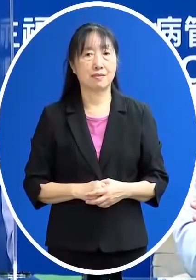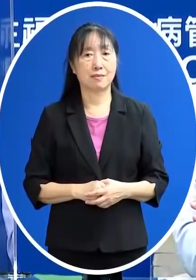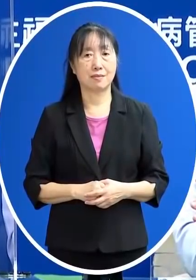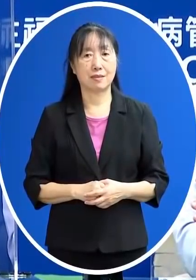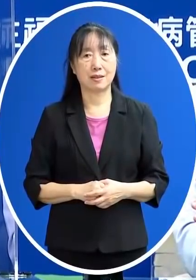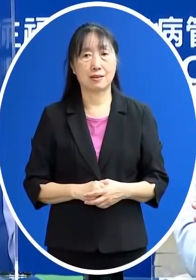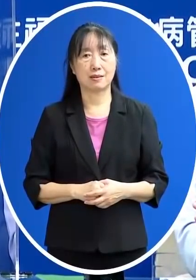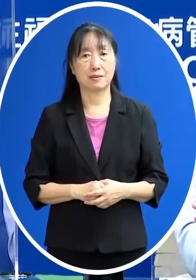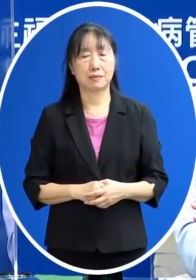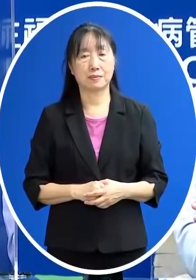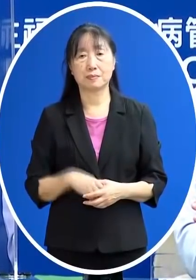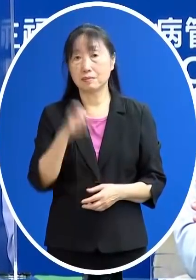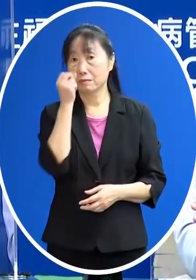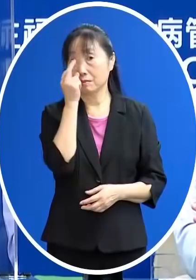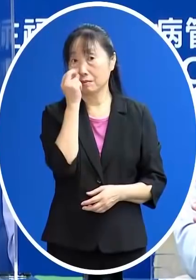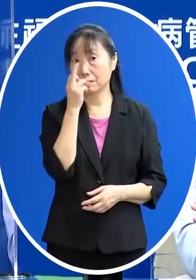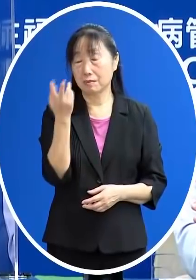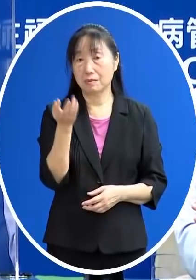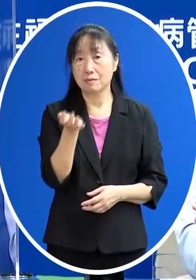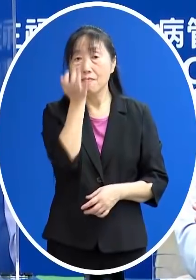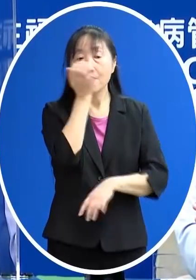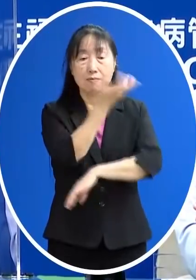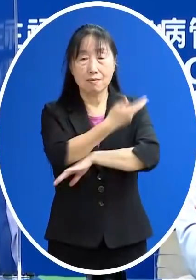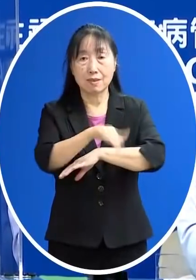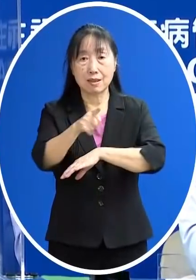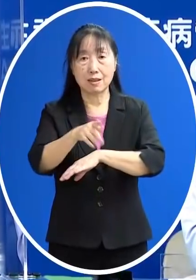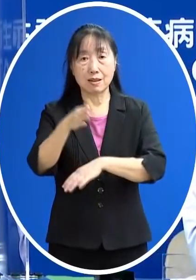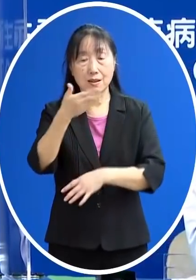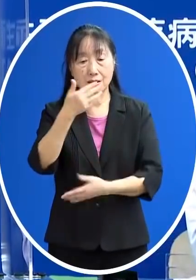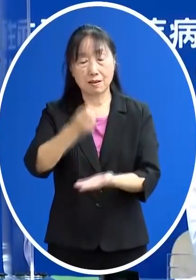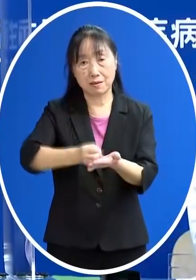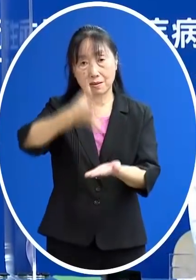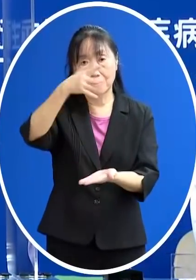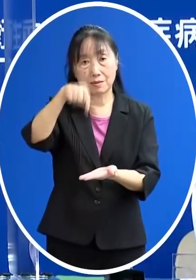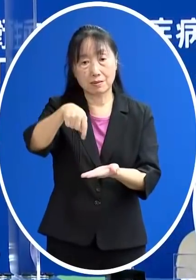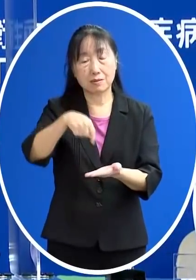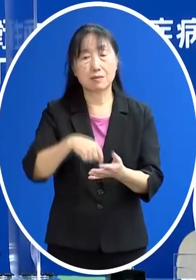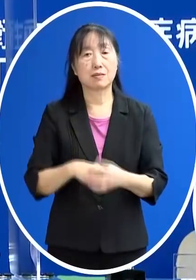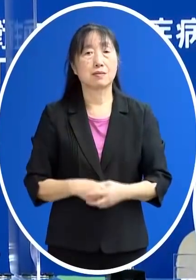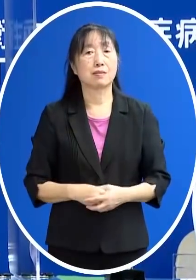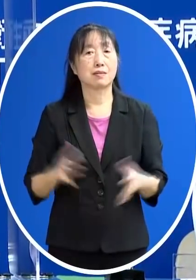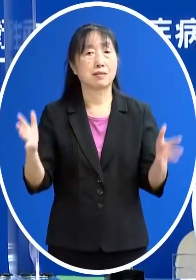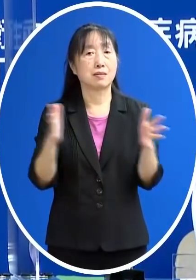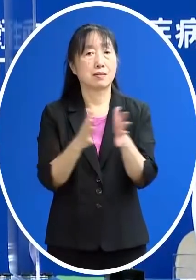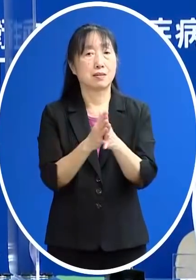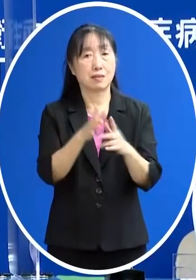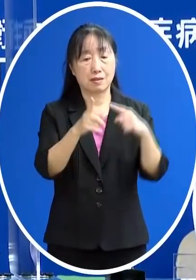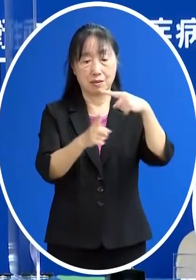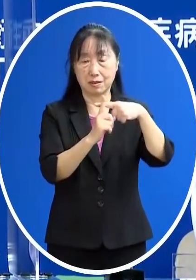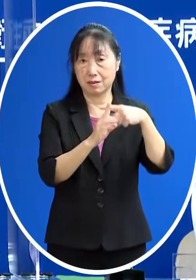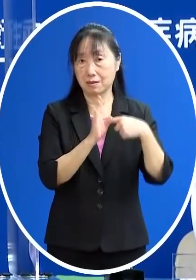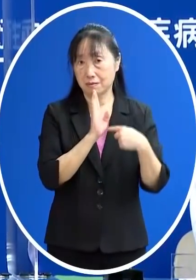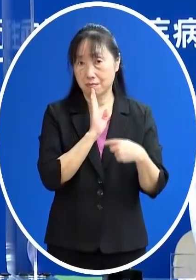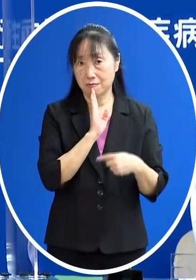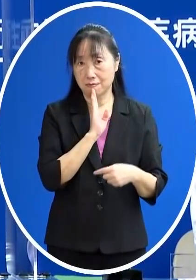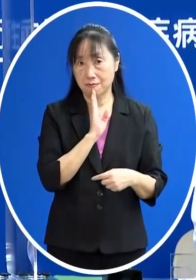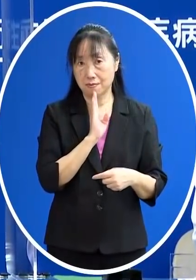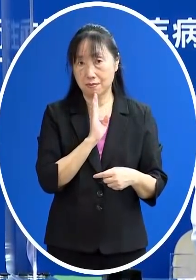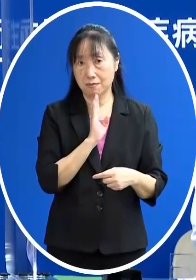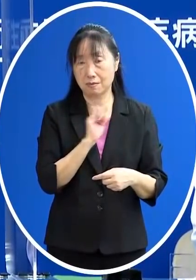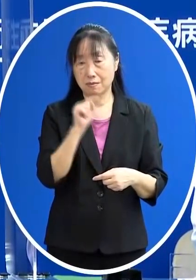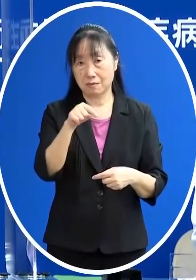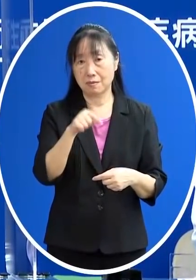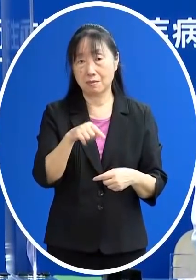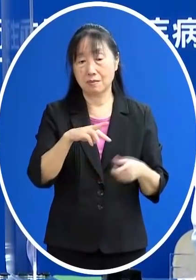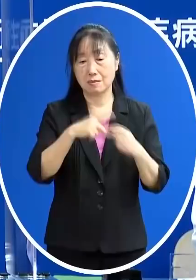那在宜兰礁溪这个饭店，现在它总共有确诊的有它一个饭